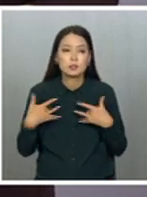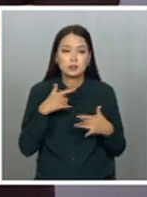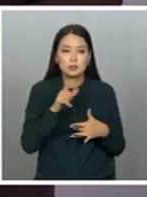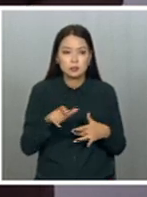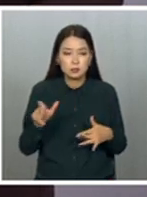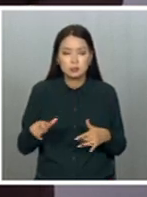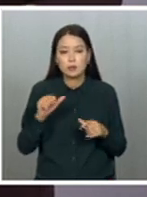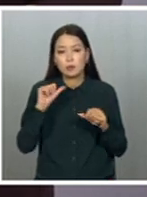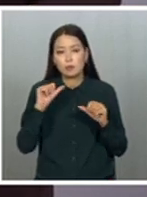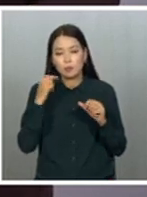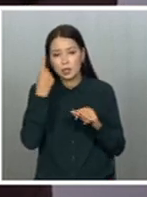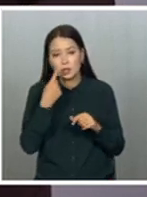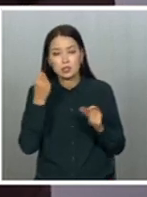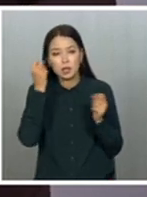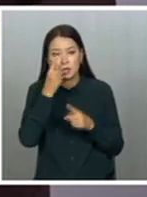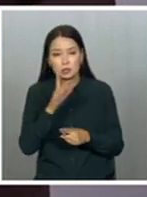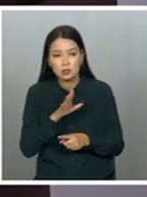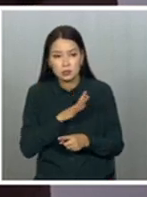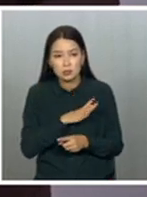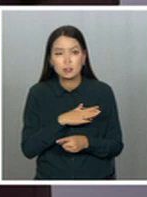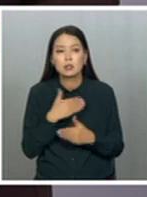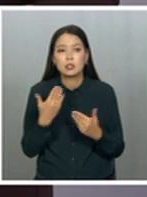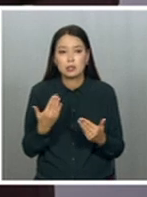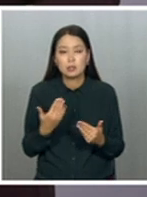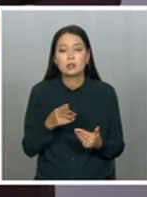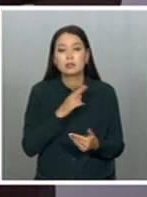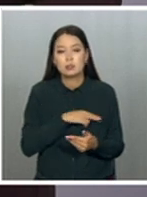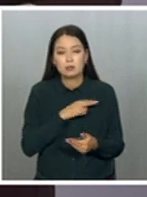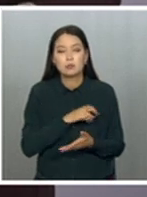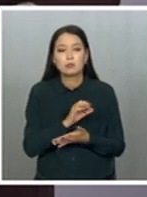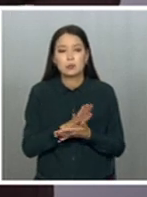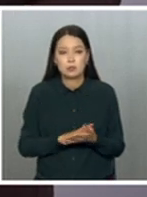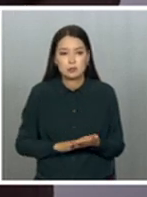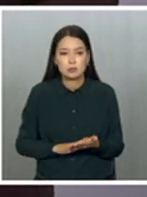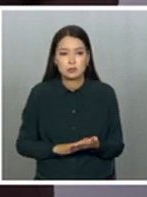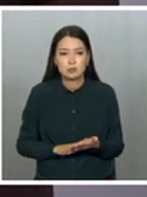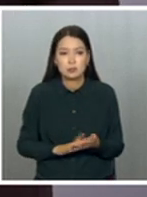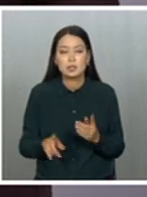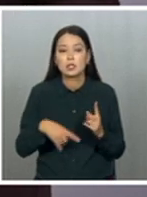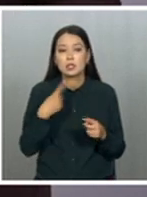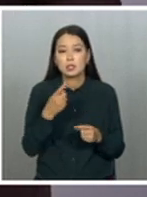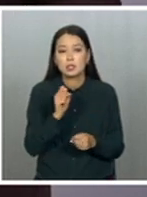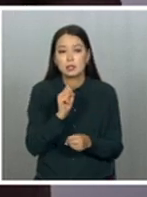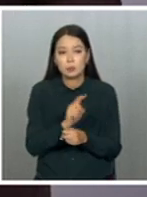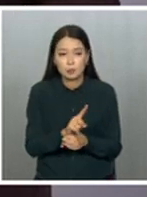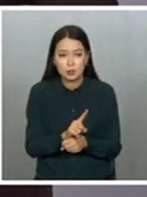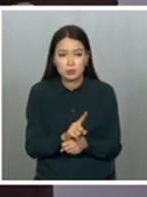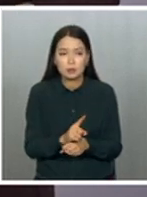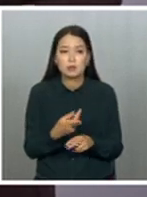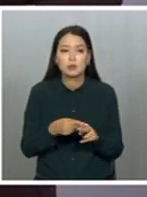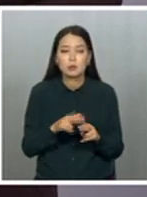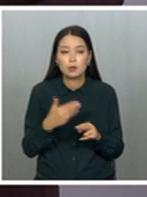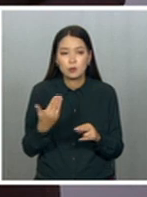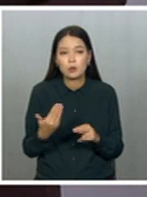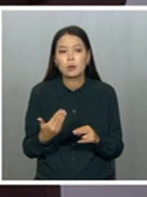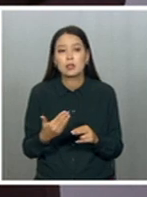бейнесін анықтадық. Енді жұмысымызды ары қарай жалғастырамыз. Келесі тапсырмамызда осы